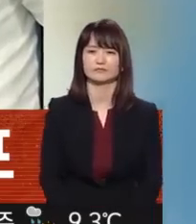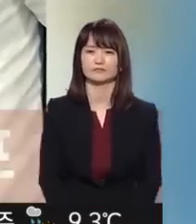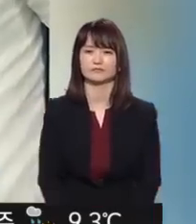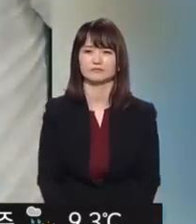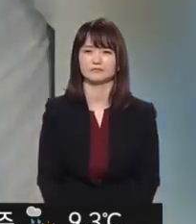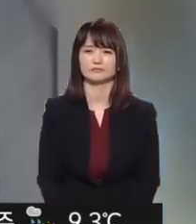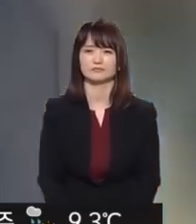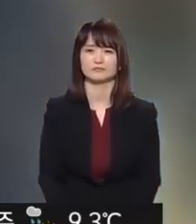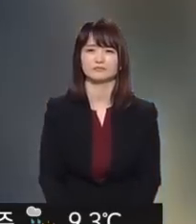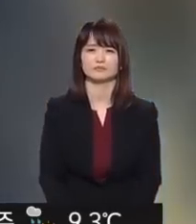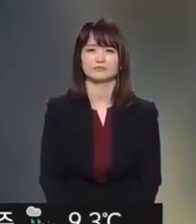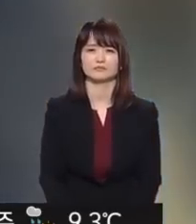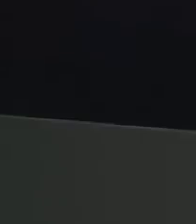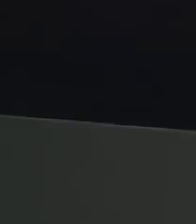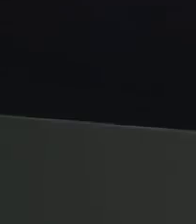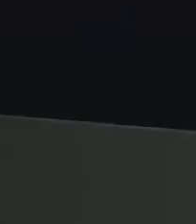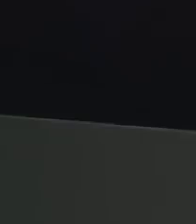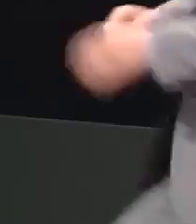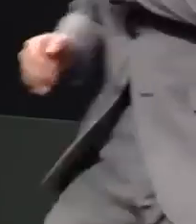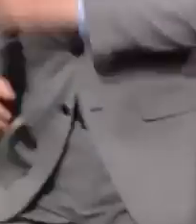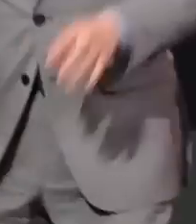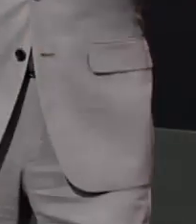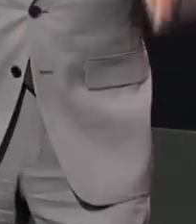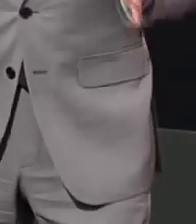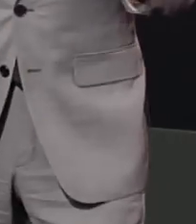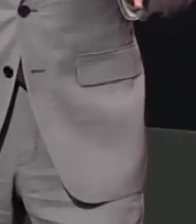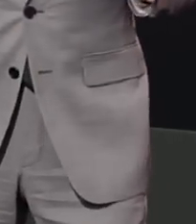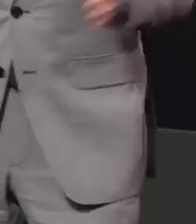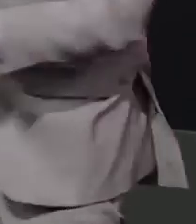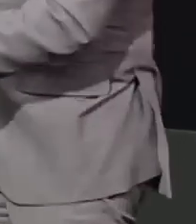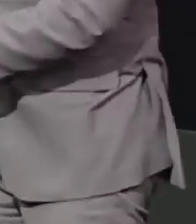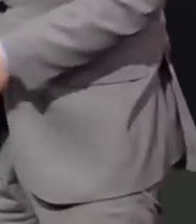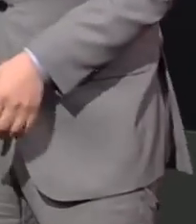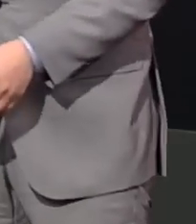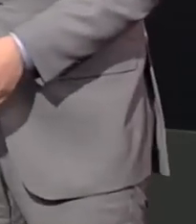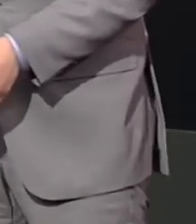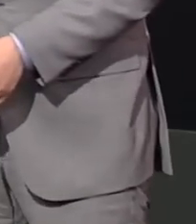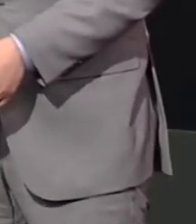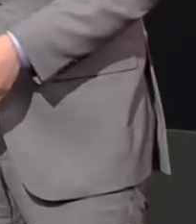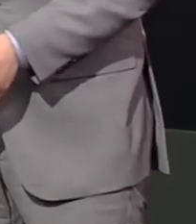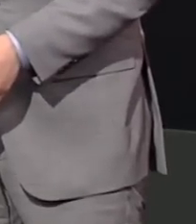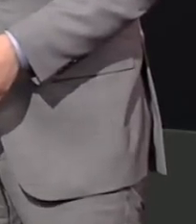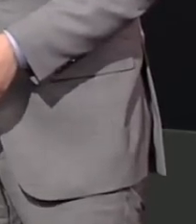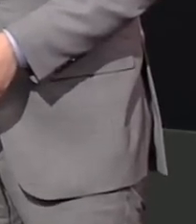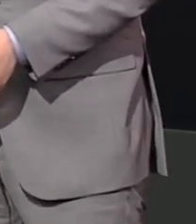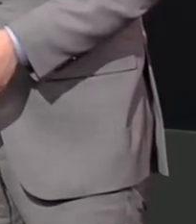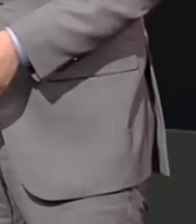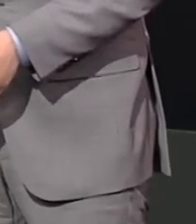월드컵 트로피에 소금 뿌리고 있어. 자, 아직 안 끝났습니다. 이거 눌러주세요.